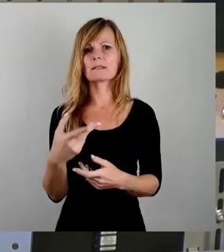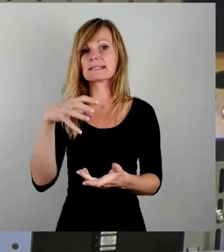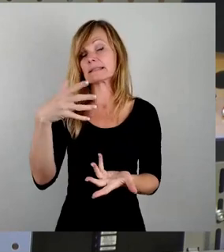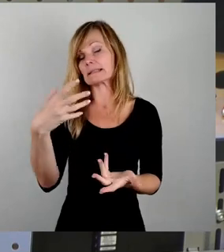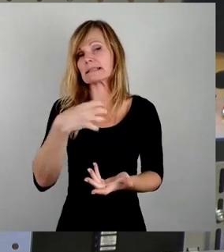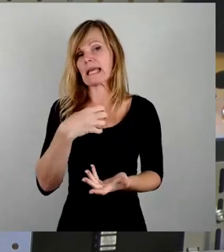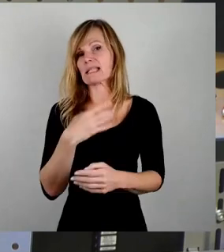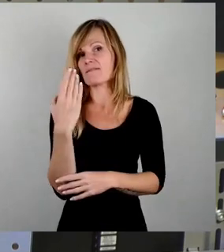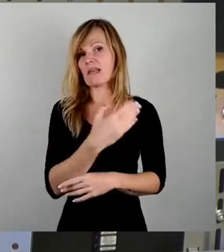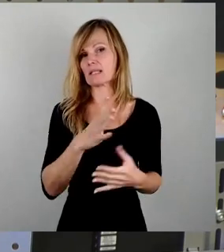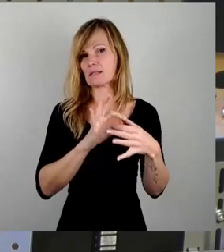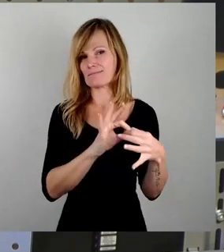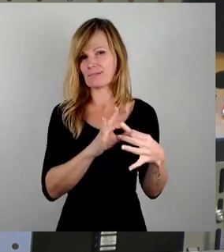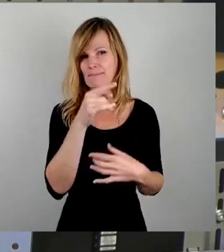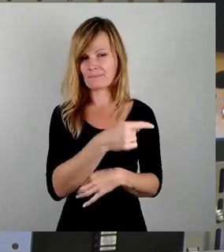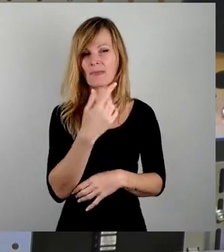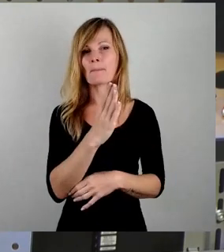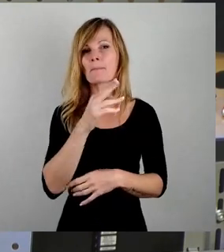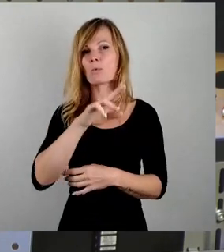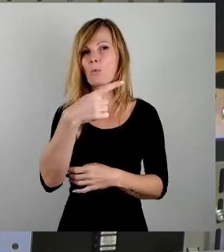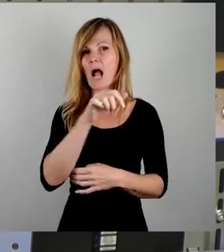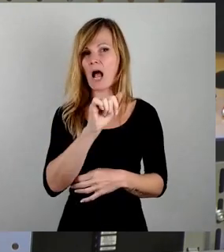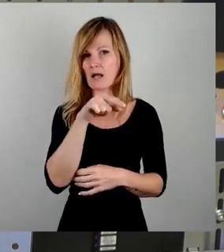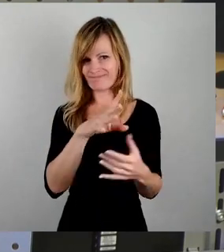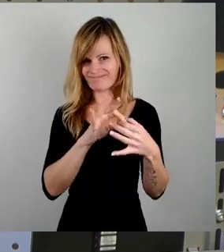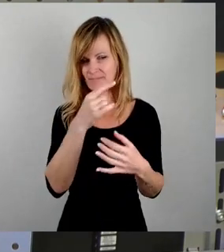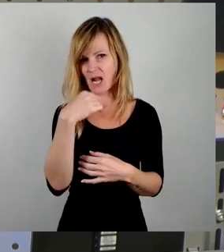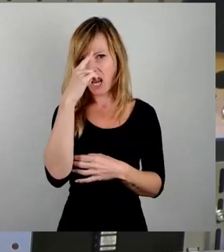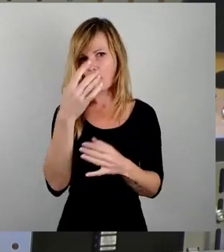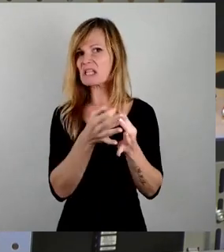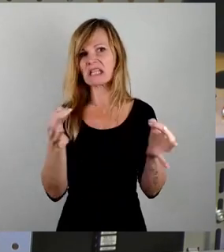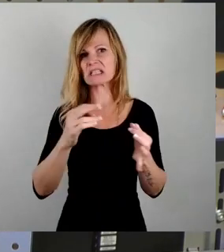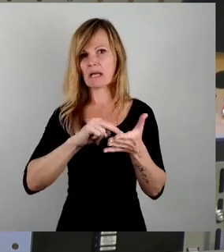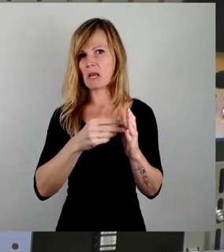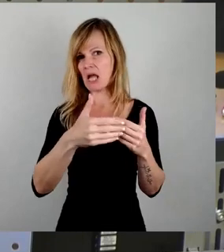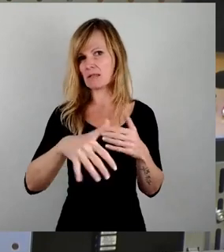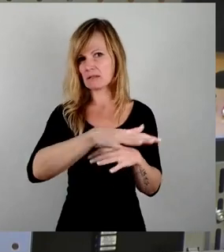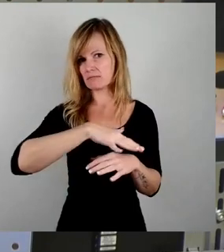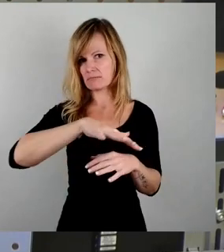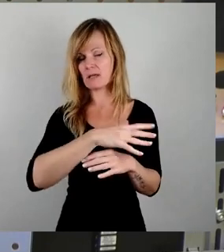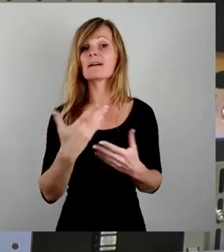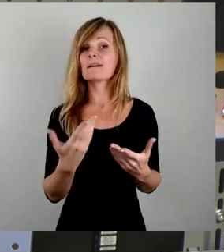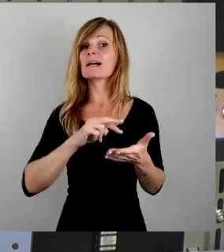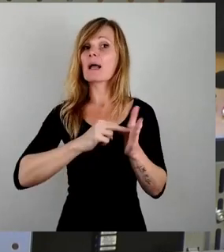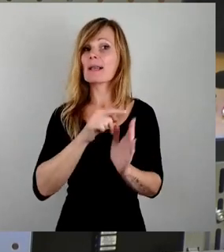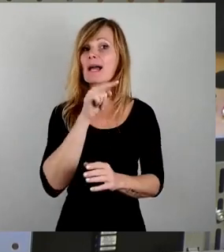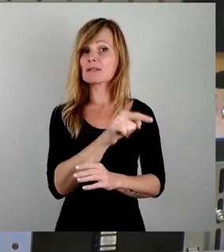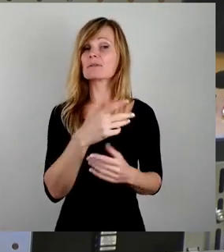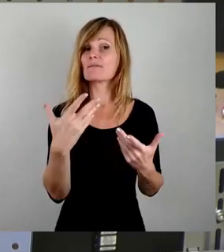da ist ja, was die BUGA angeht, irgendwie, glaube ich, nichts vorgesehen. Was vorgesehen ist im Dresdner Westen,